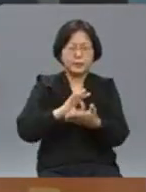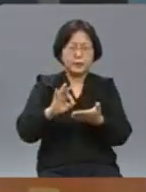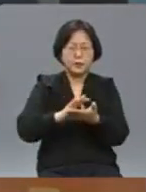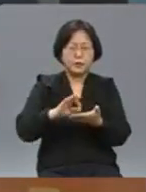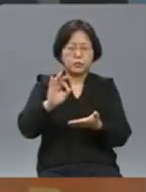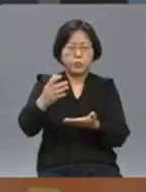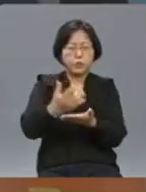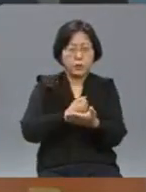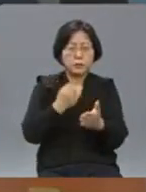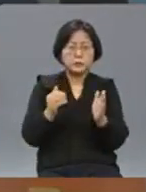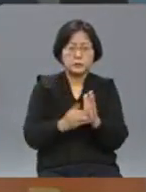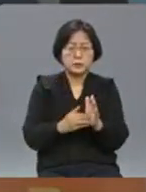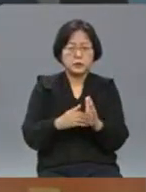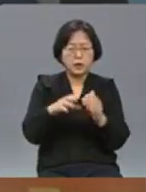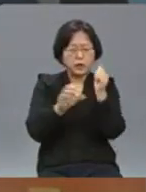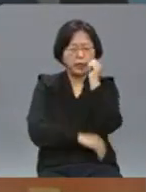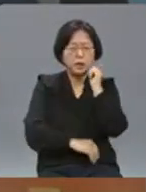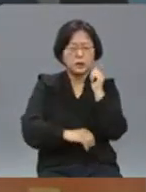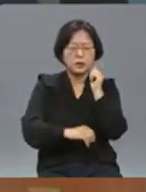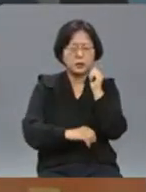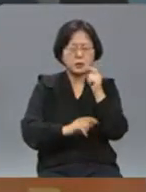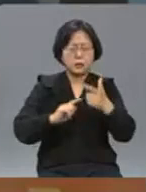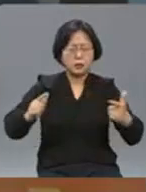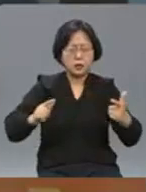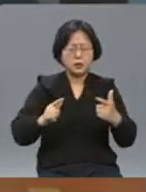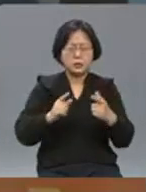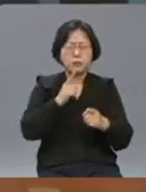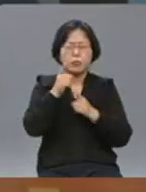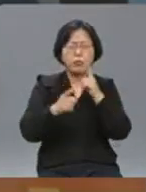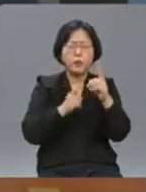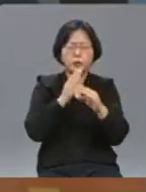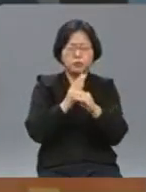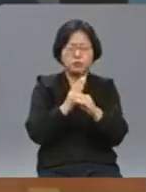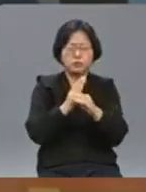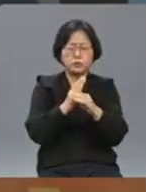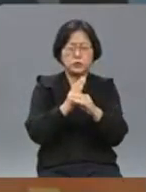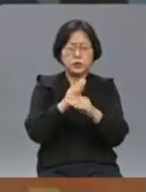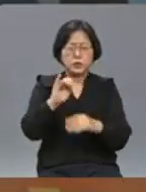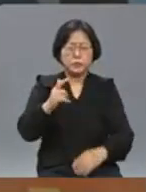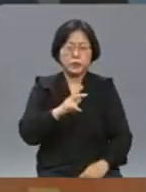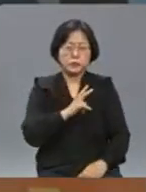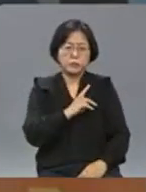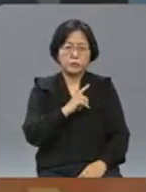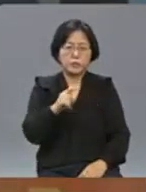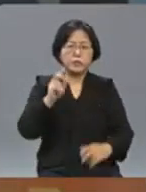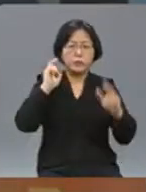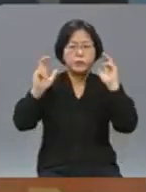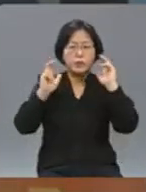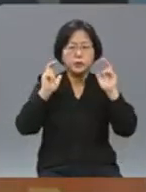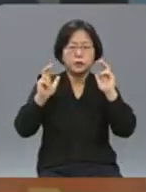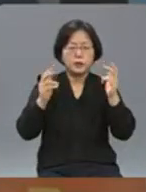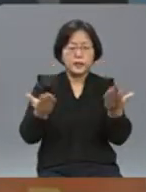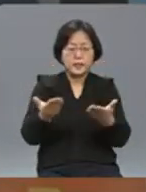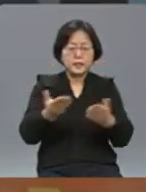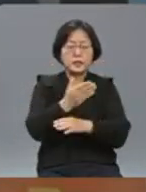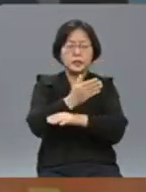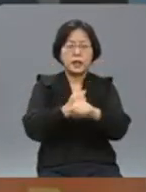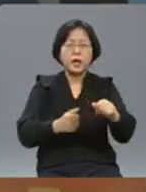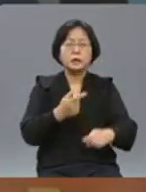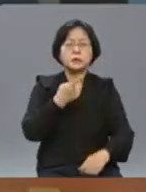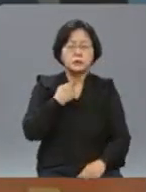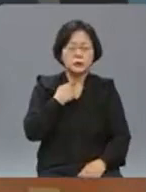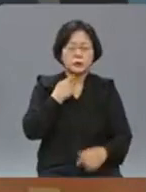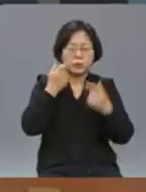환수 조치를 당하고 횡령 의혹까지 불거진 것으로 확인됐습니다. 또 임미란 의원이 이 업체에서 사업을 따낸